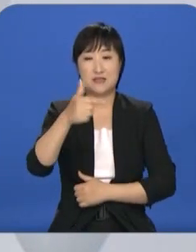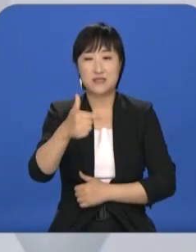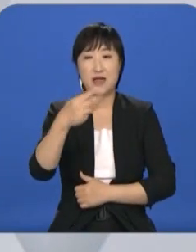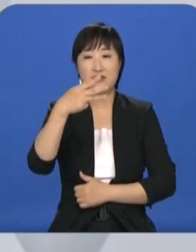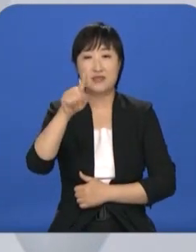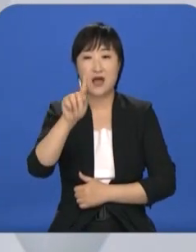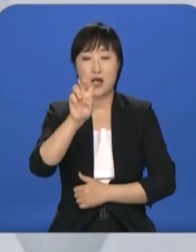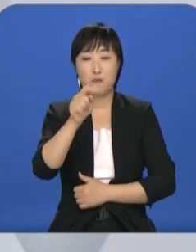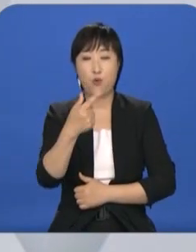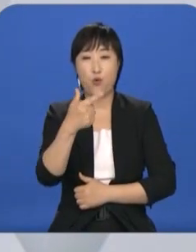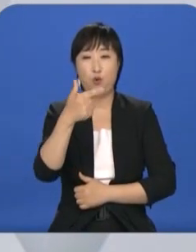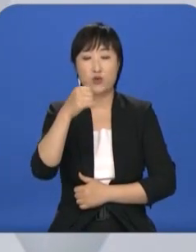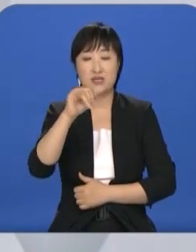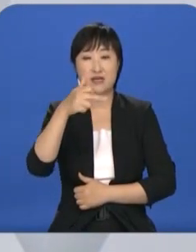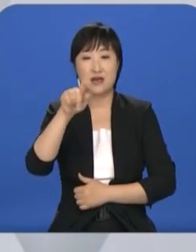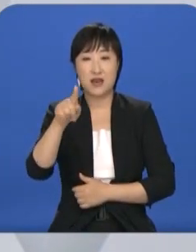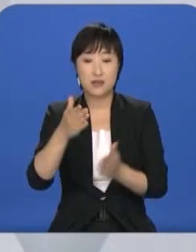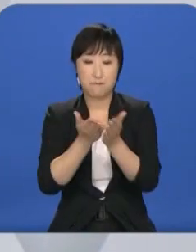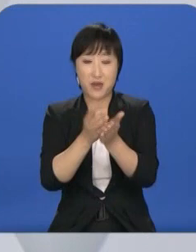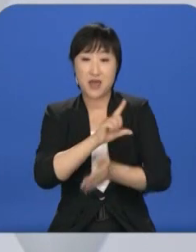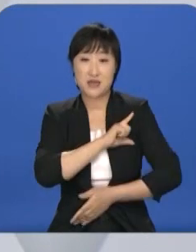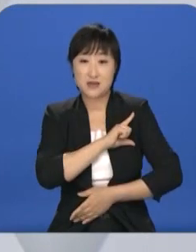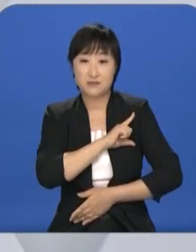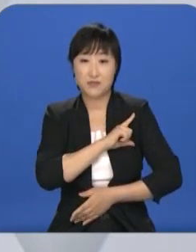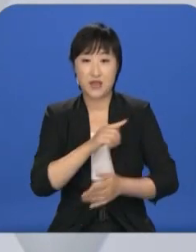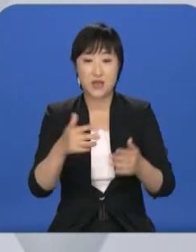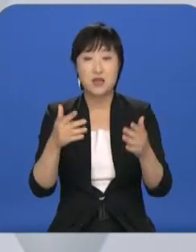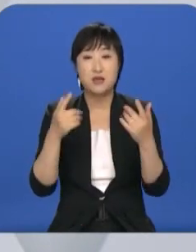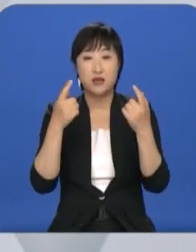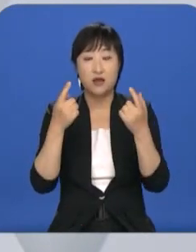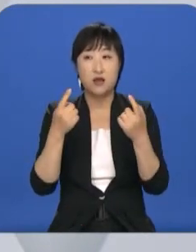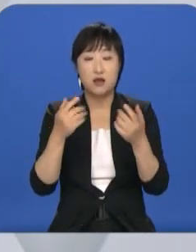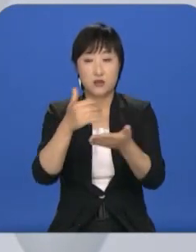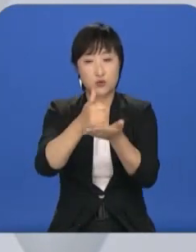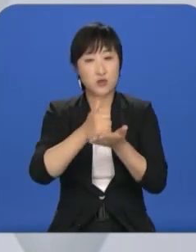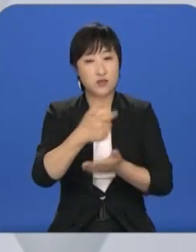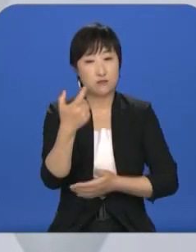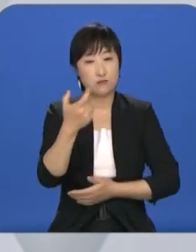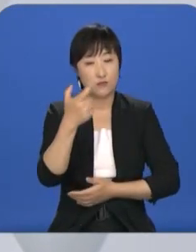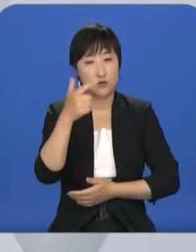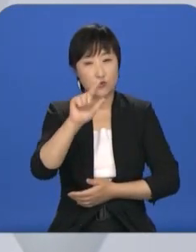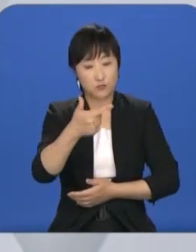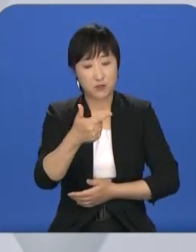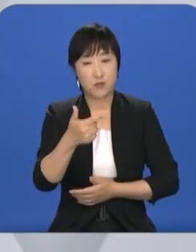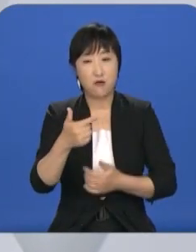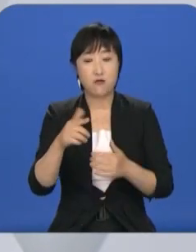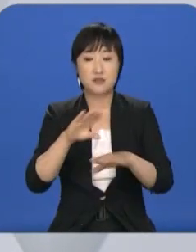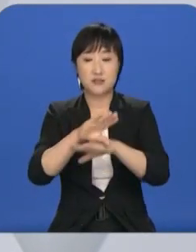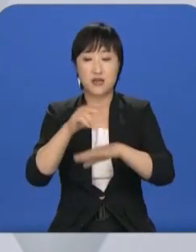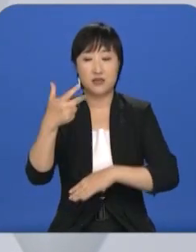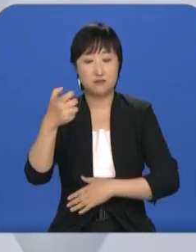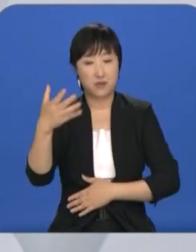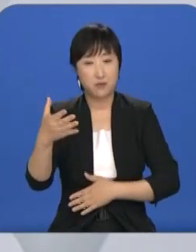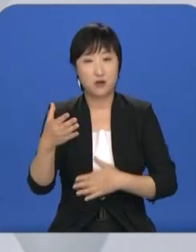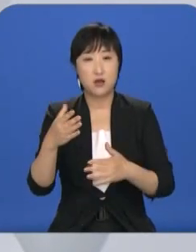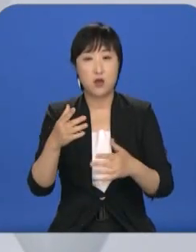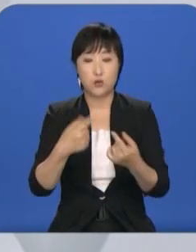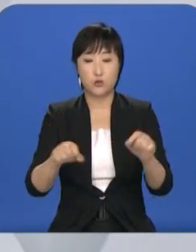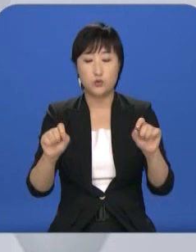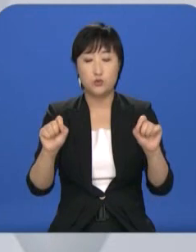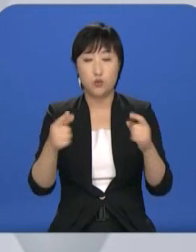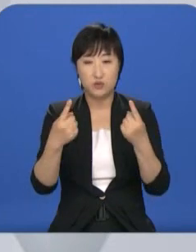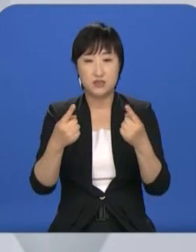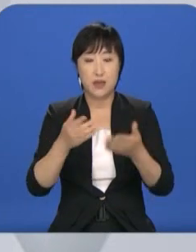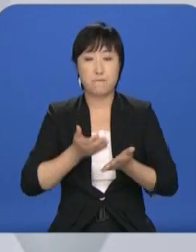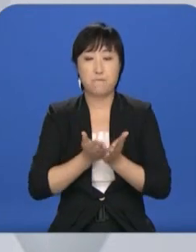산타모니카라는 초고속 선박이 승객 600명과 차량 86대를 동시에 적재할 수